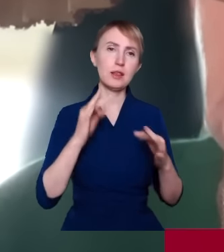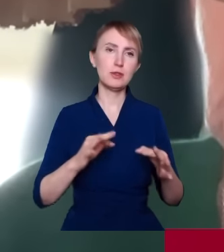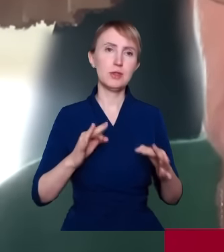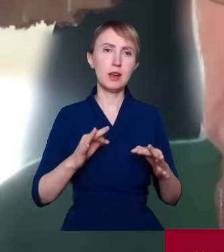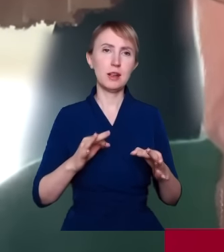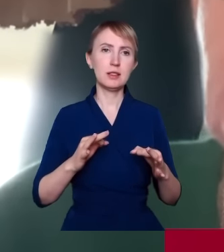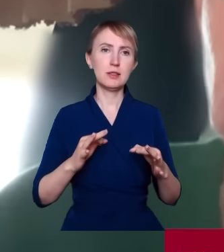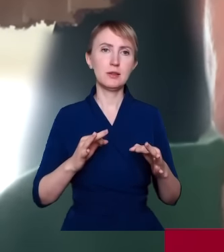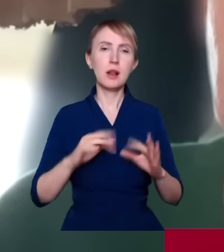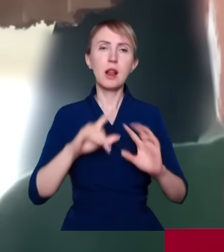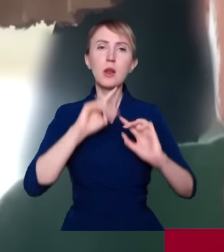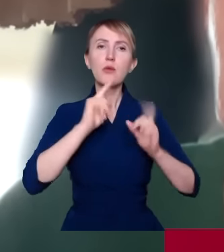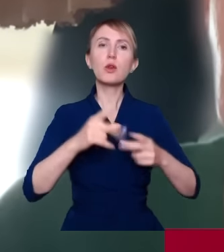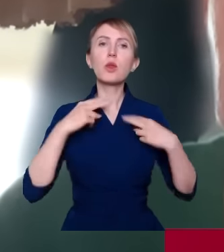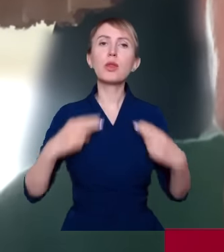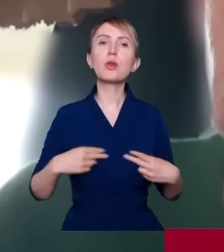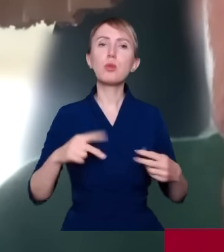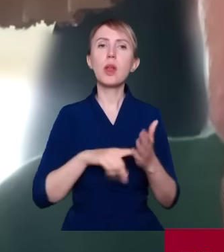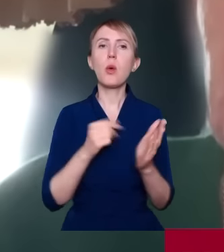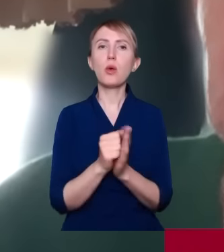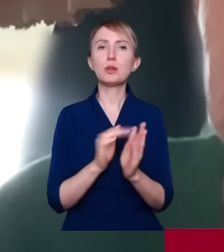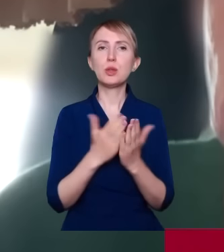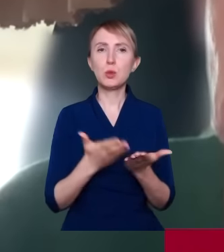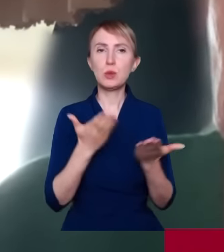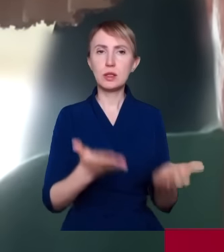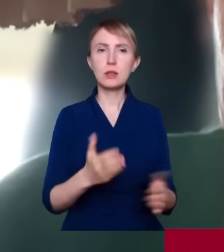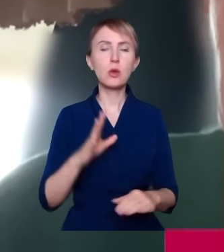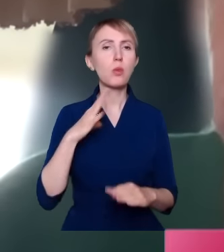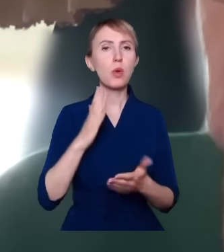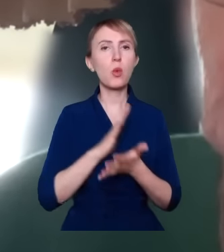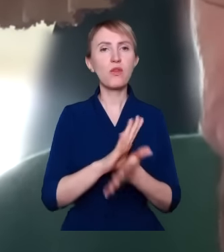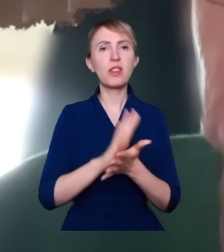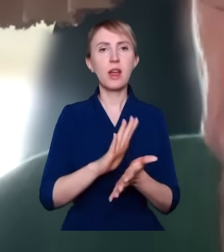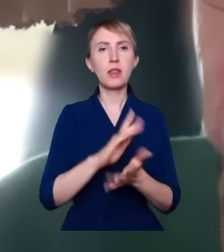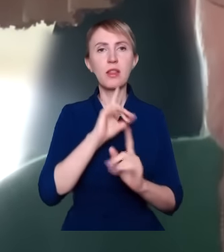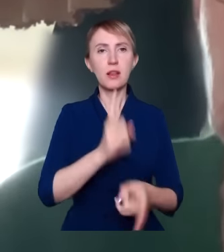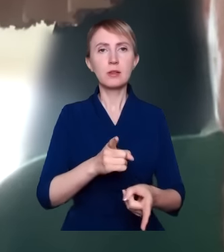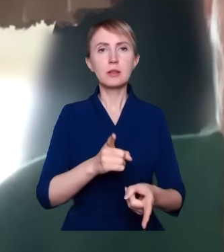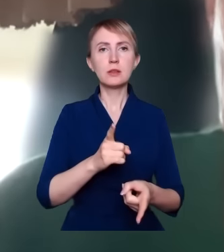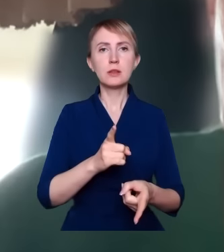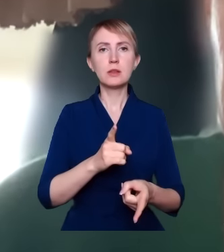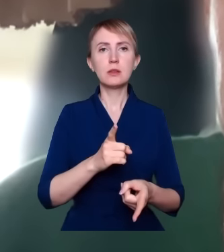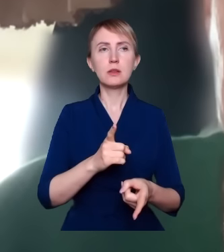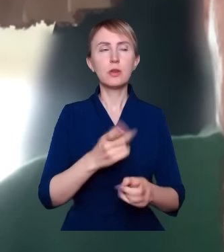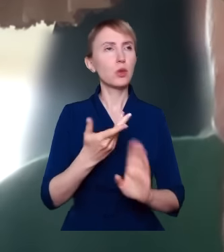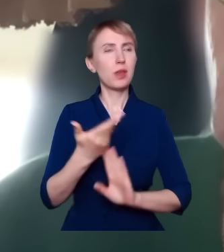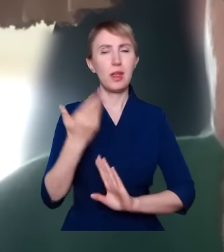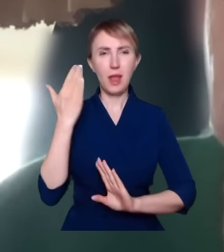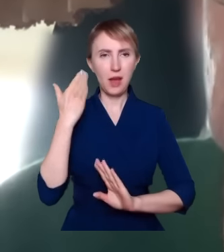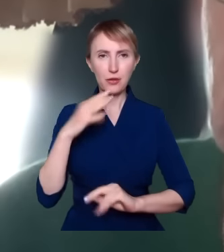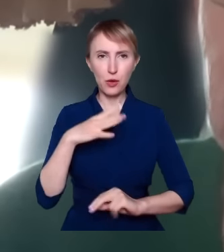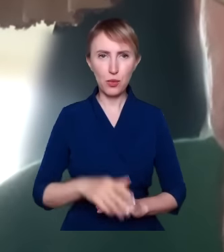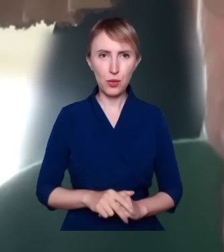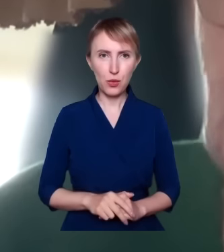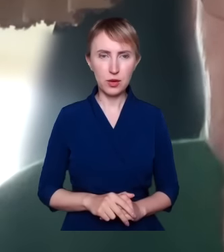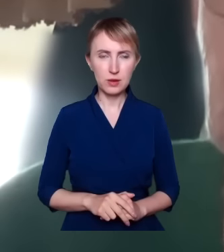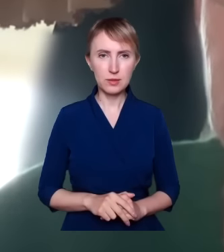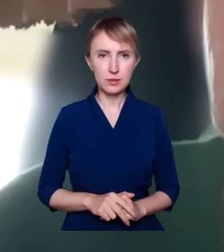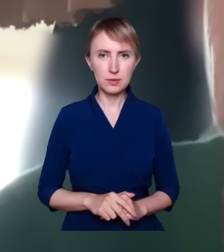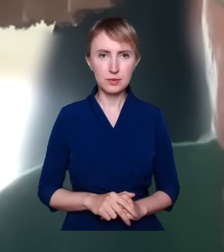wyroku Trybunału Konstytucyjnego, który został wydany nie tak przecież dawno i wprowadzał